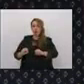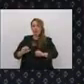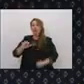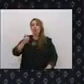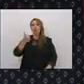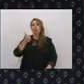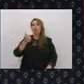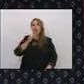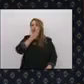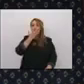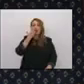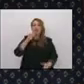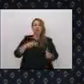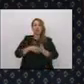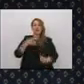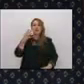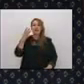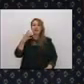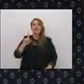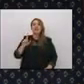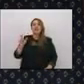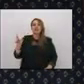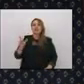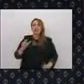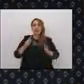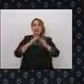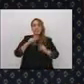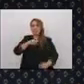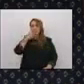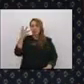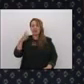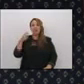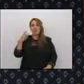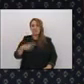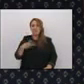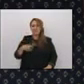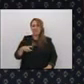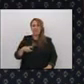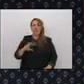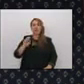جانفي 2004، فإن عدد السكنات المتنازل عنها هو